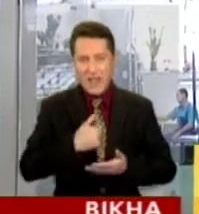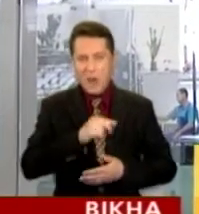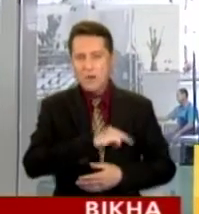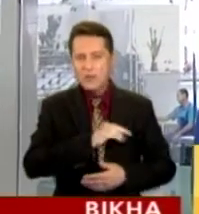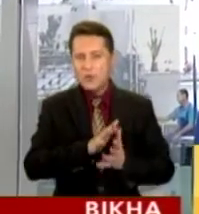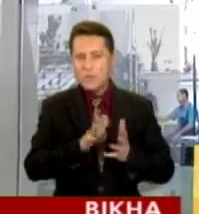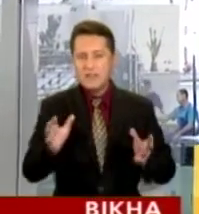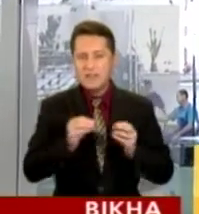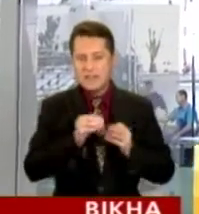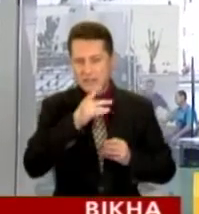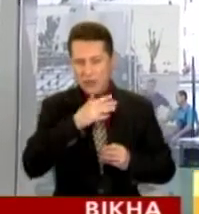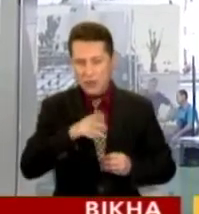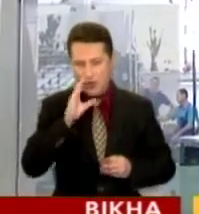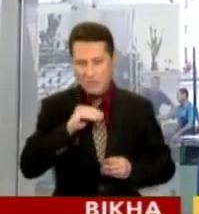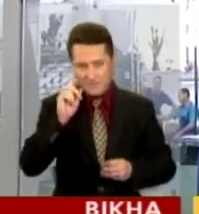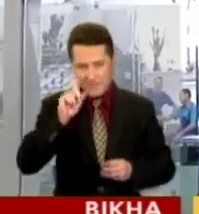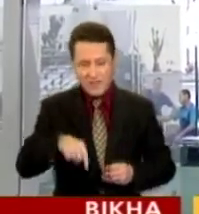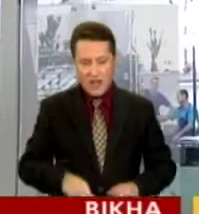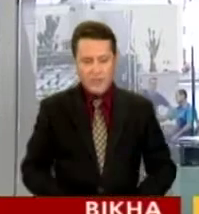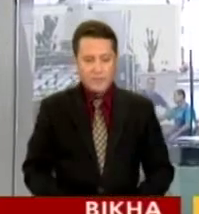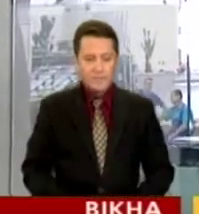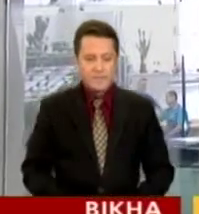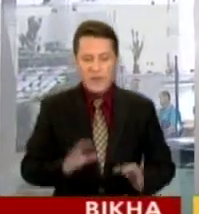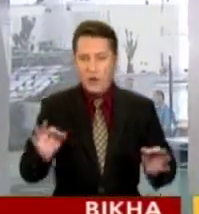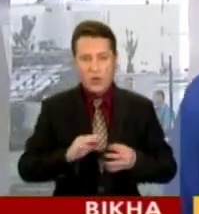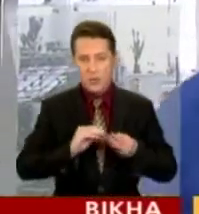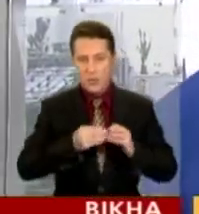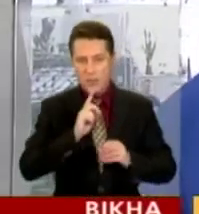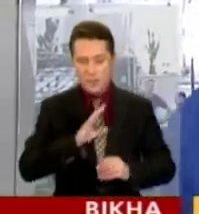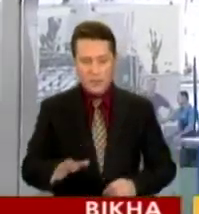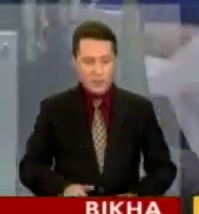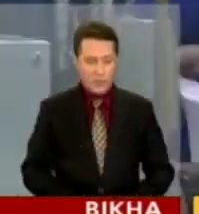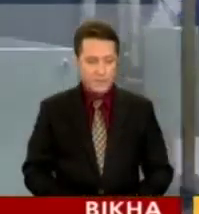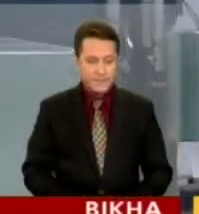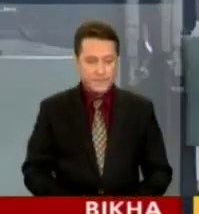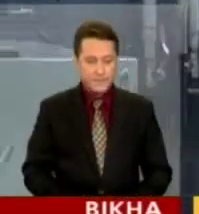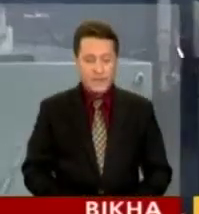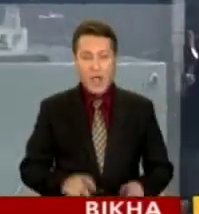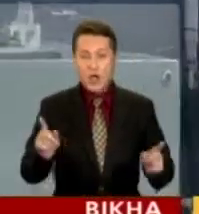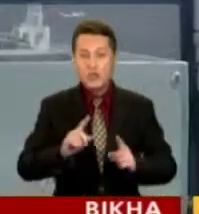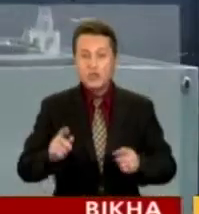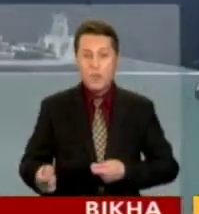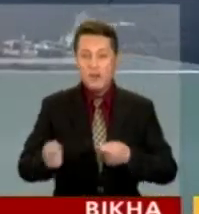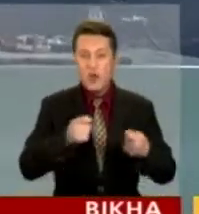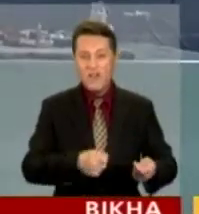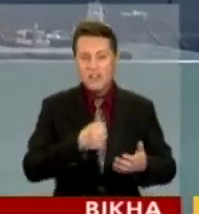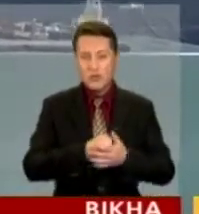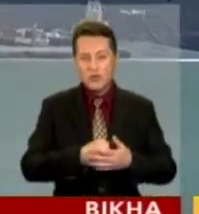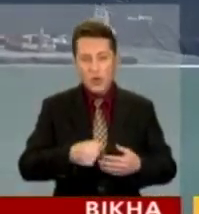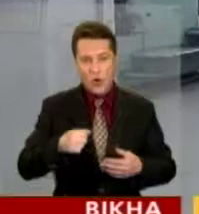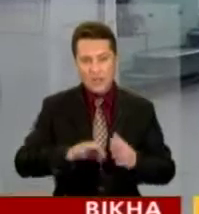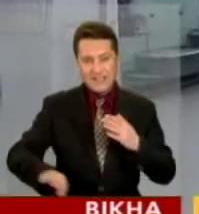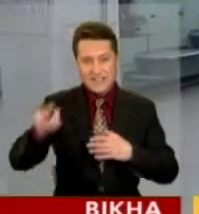10 років вже не одні вибори тут пройшли тому ніколи Проблем не було встигаємо аби довести бюлетені до буремних